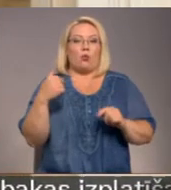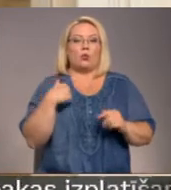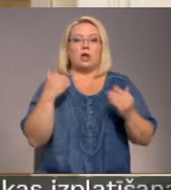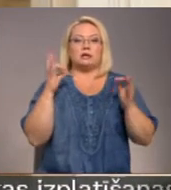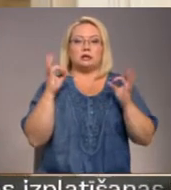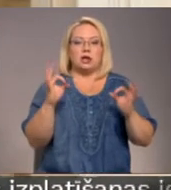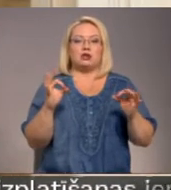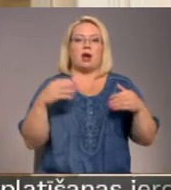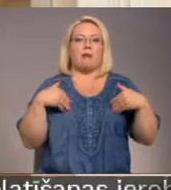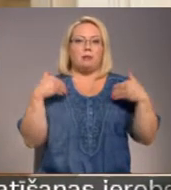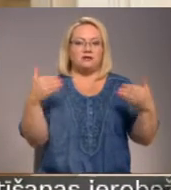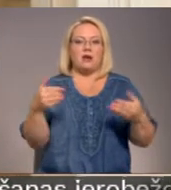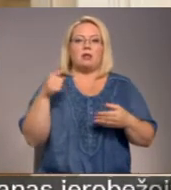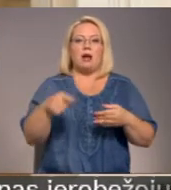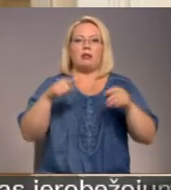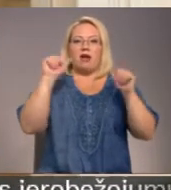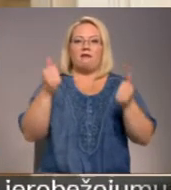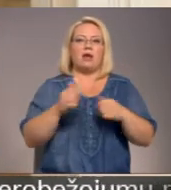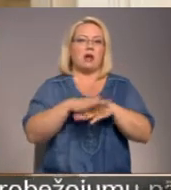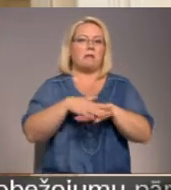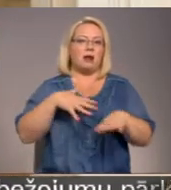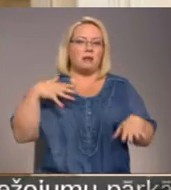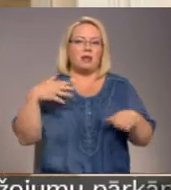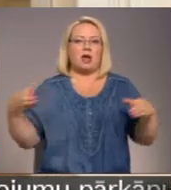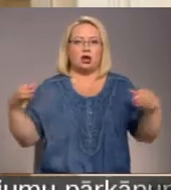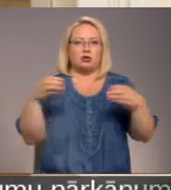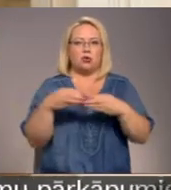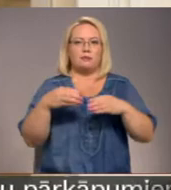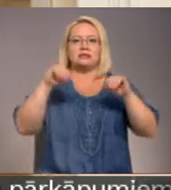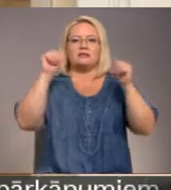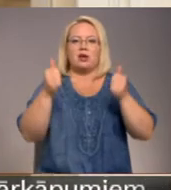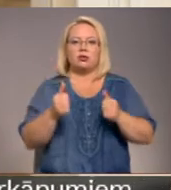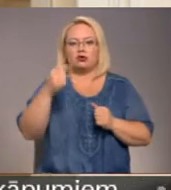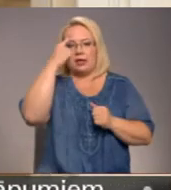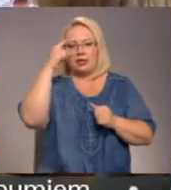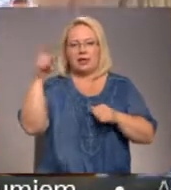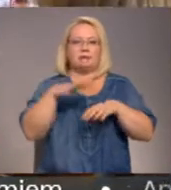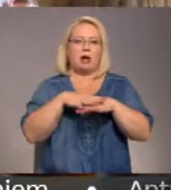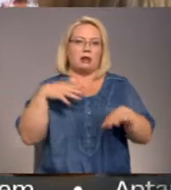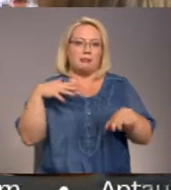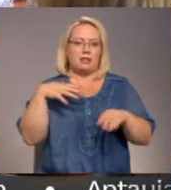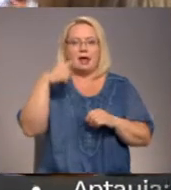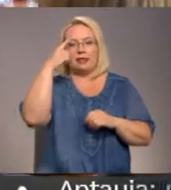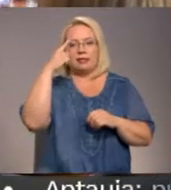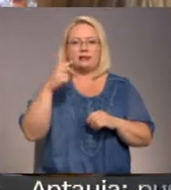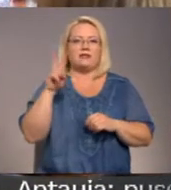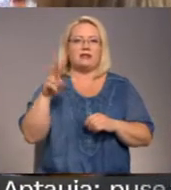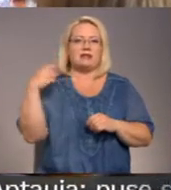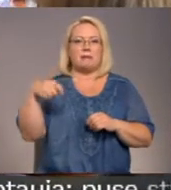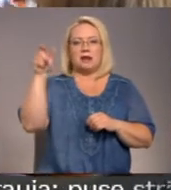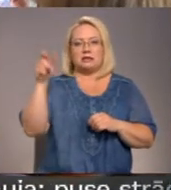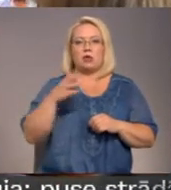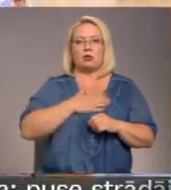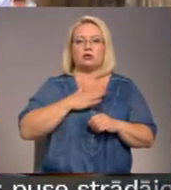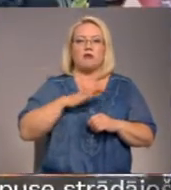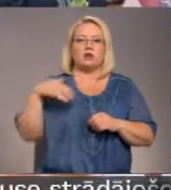tiešām apsveiktu šāda veida parlamentārās grupas izveidošanu Indijas parlamentā. Indijas viceprezidents no savas